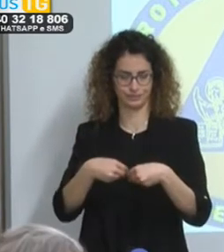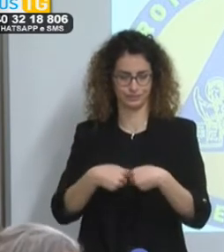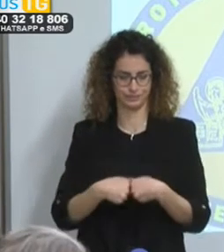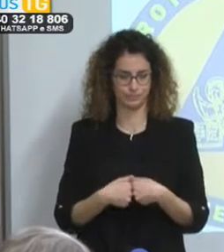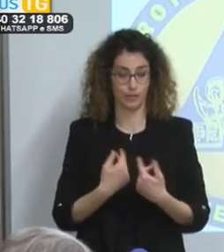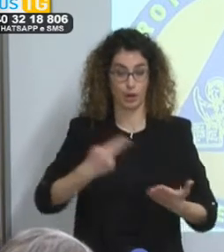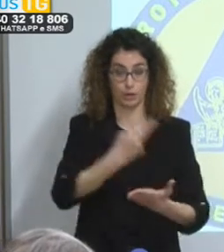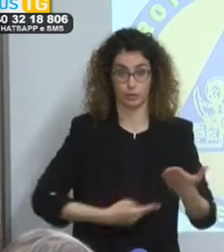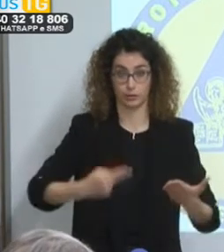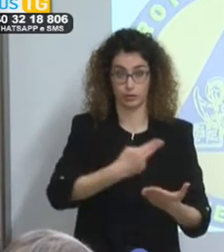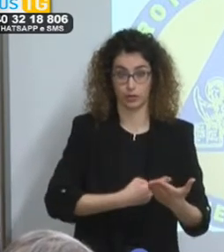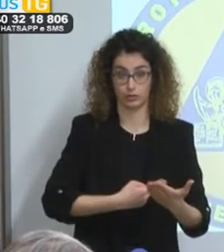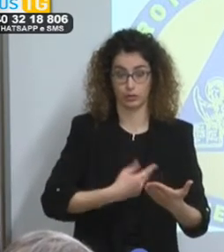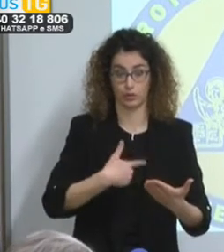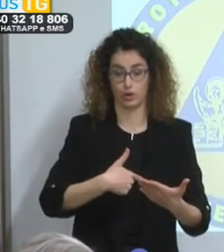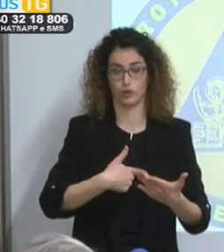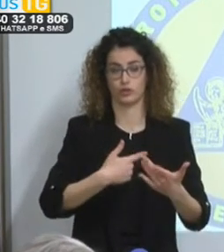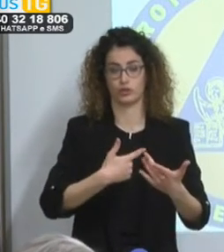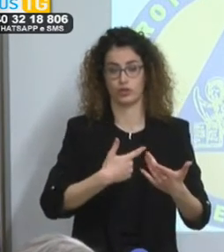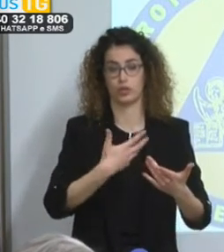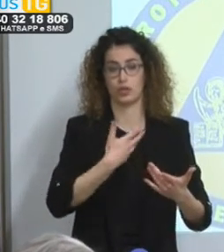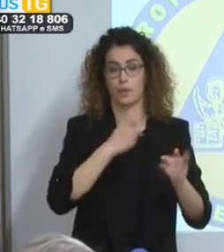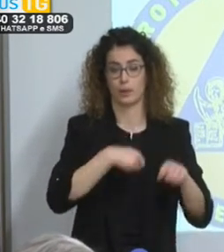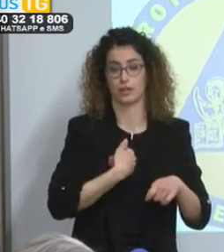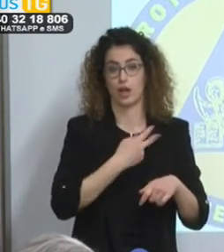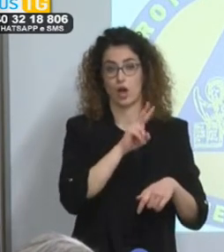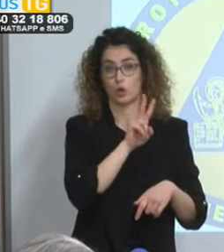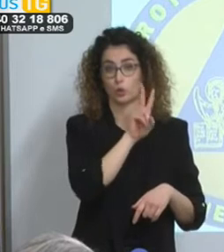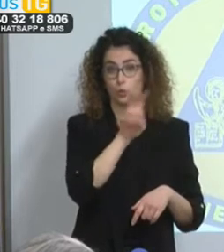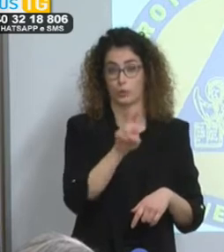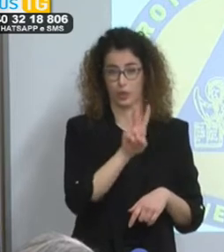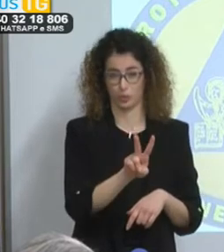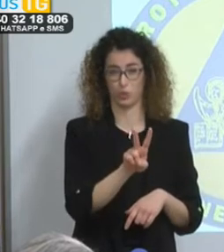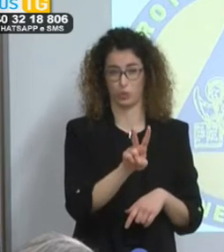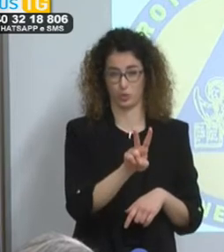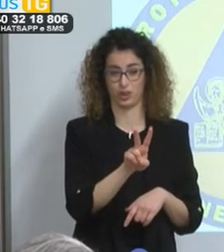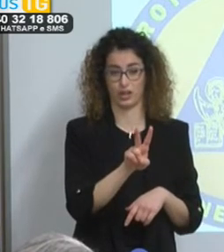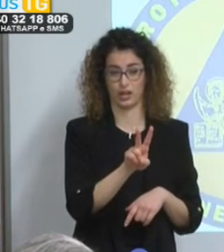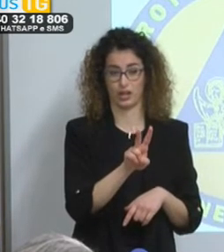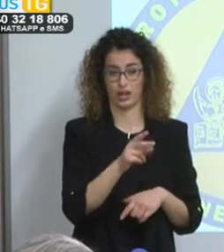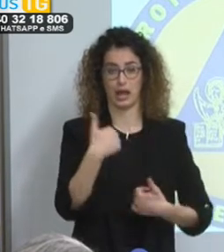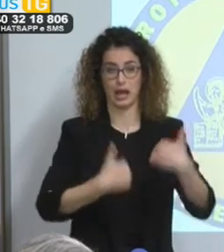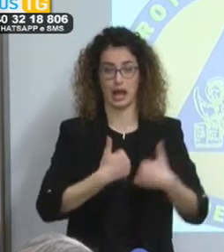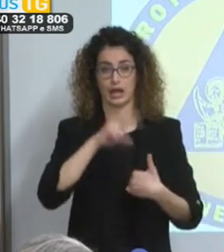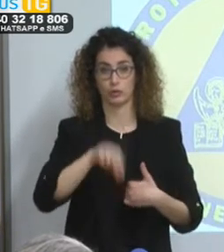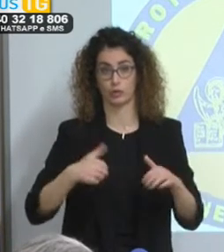poi che oggi è in cantiere del 2002, la gara del